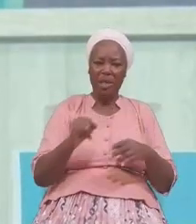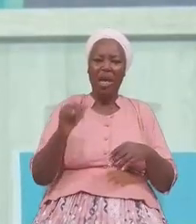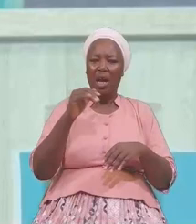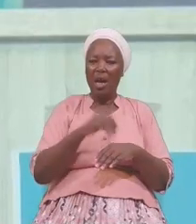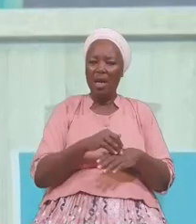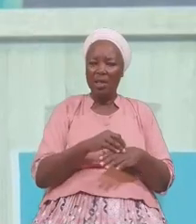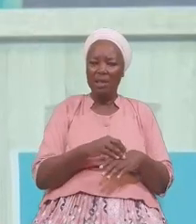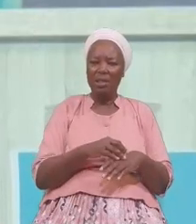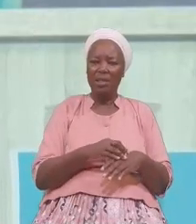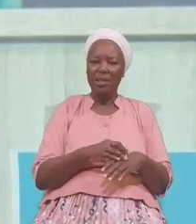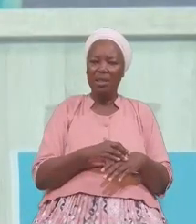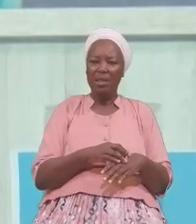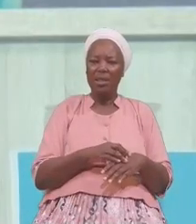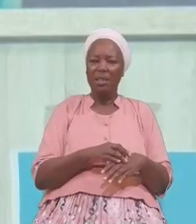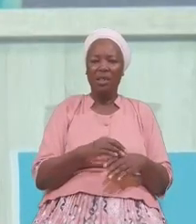Dans l'après-midi,